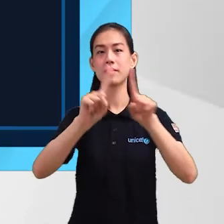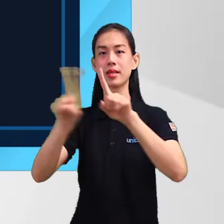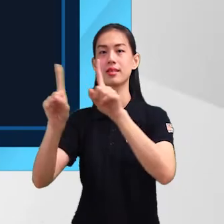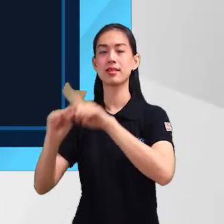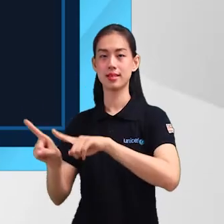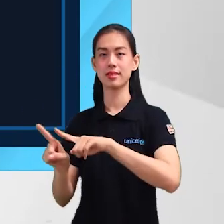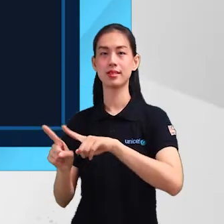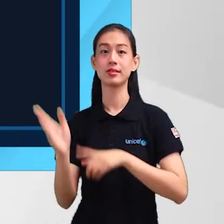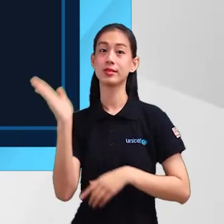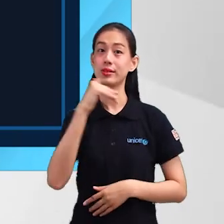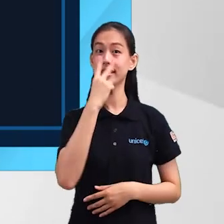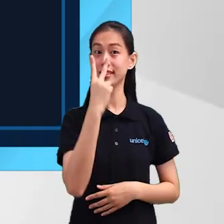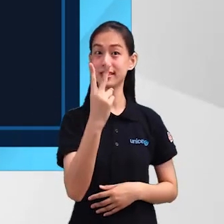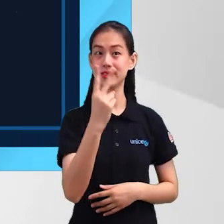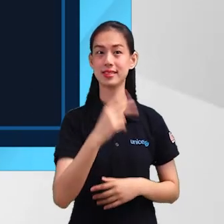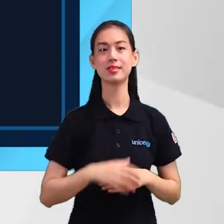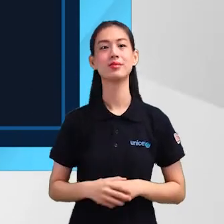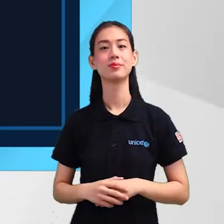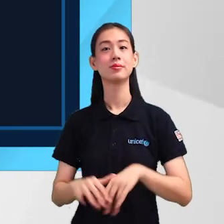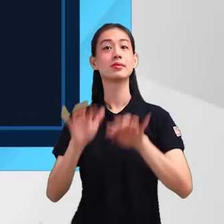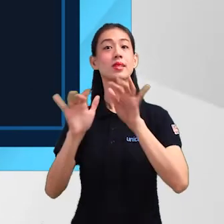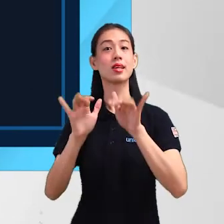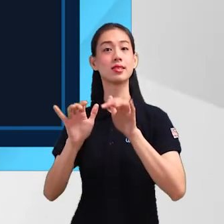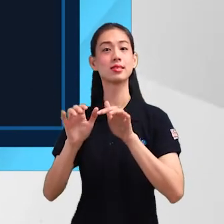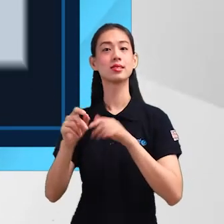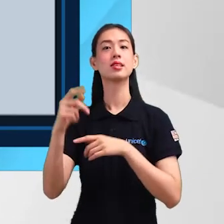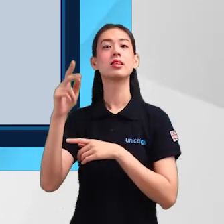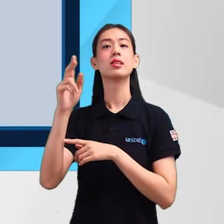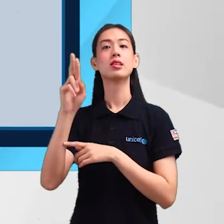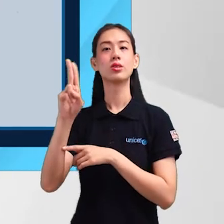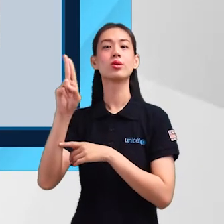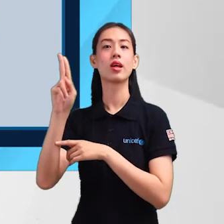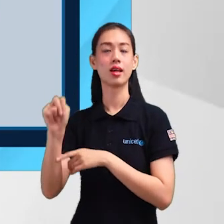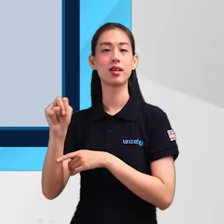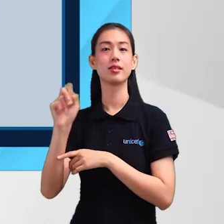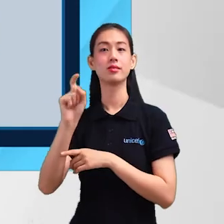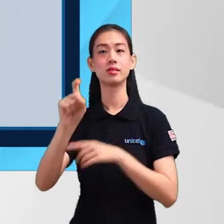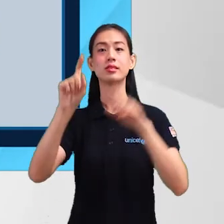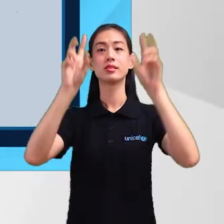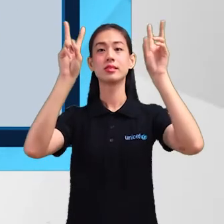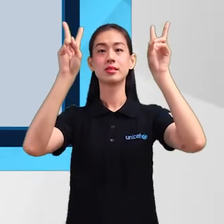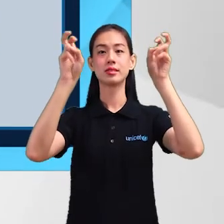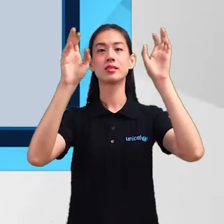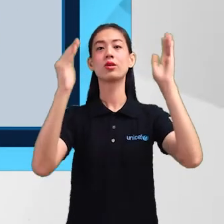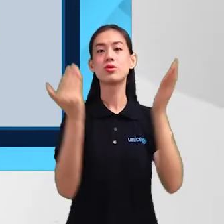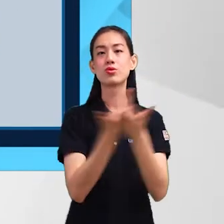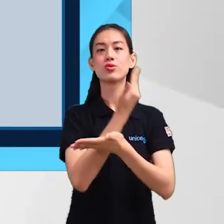membina tiga jenis image untuk anda lihat perbezaannya. Taipkan kod ini dan klik Run. Apabila anda